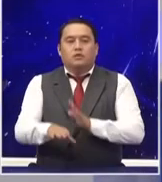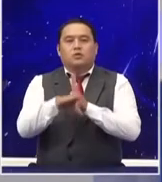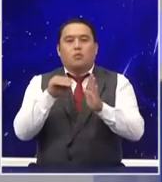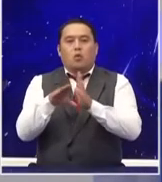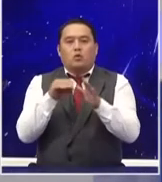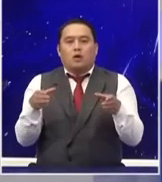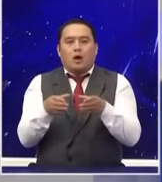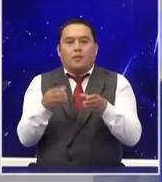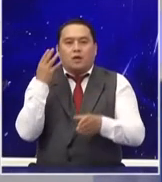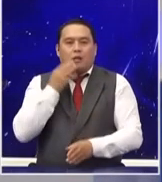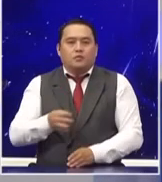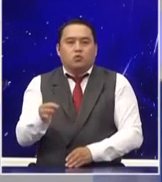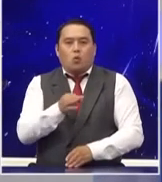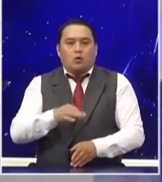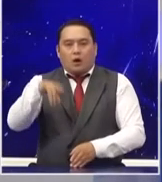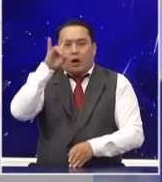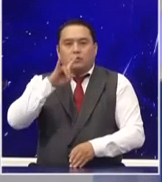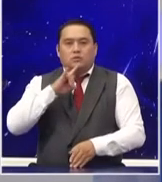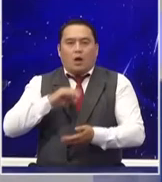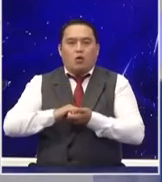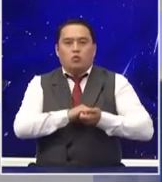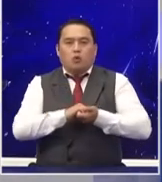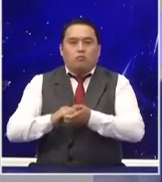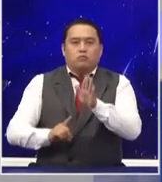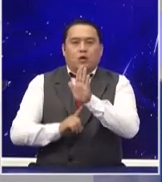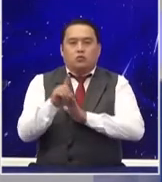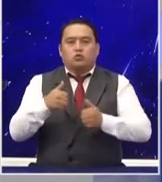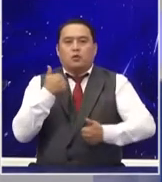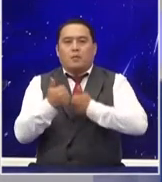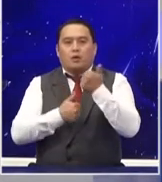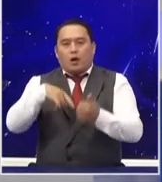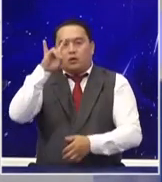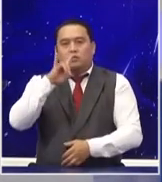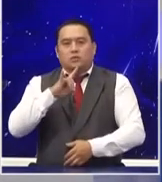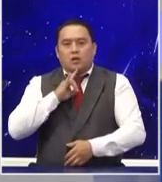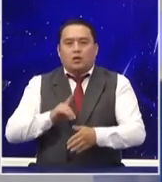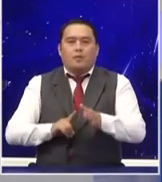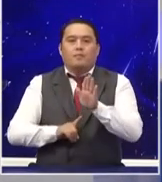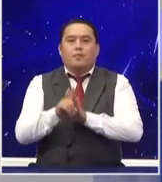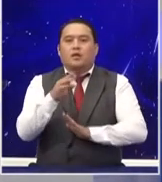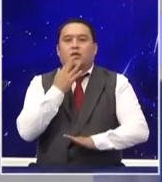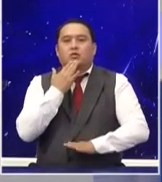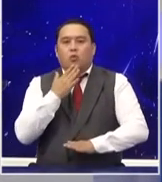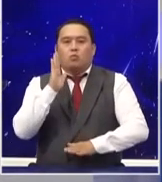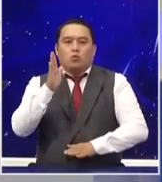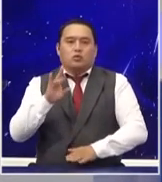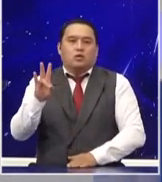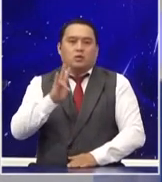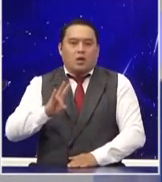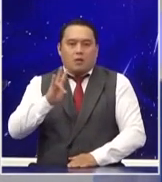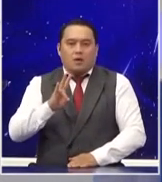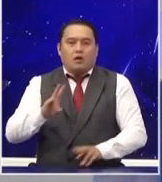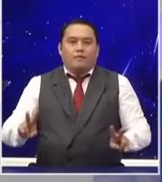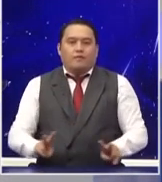Сборная команда Алматинской области по казах-курьесе начала подготовку к чемпионату Казахстана. Соревнование по национальному виду спорта состоится в